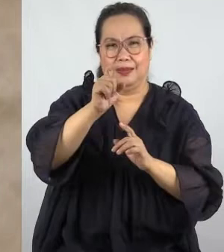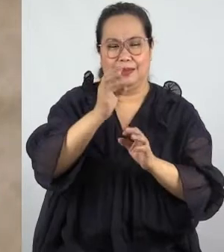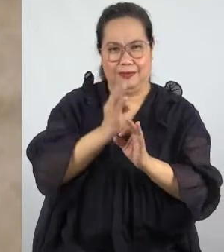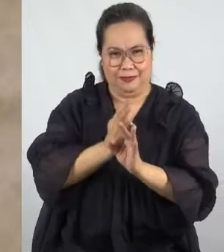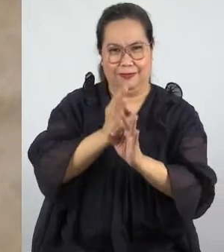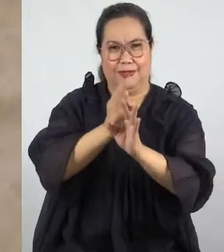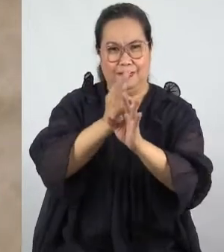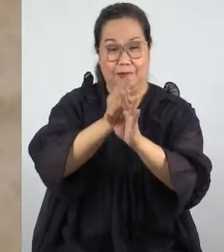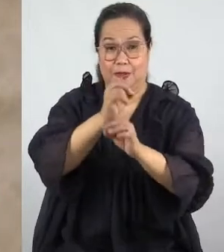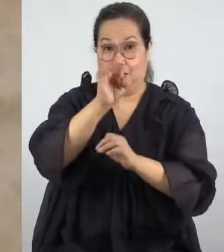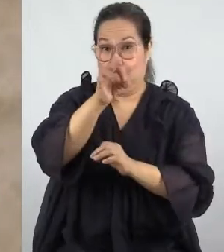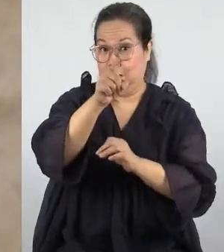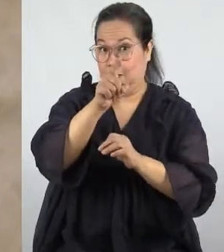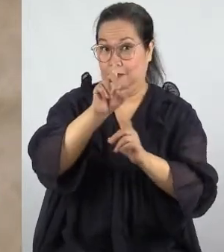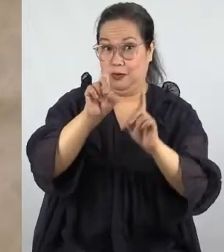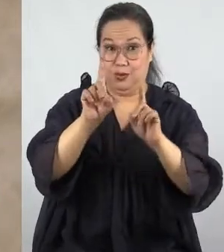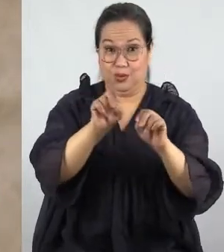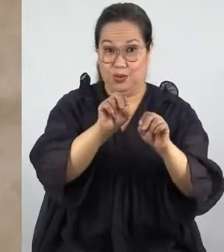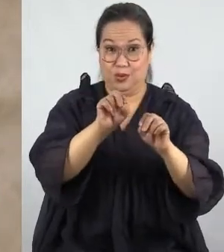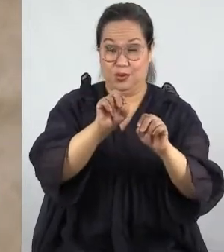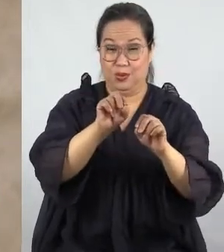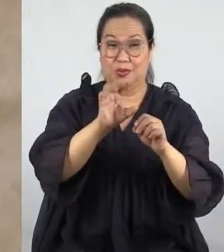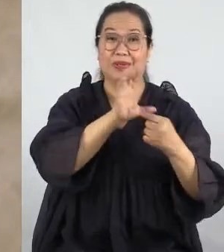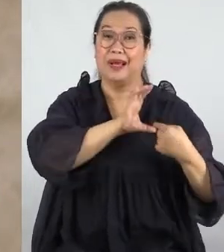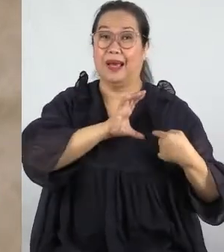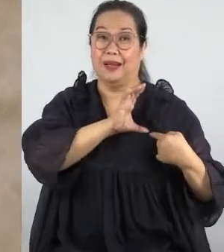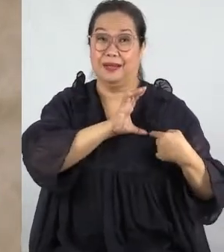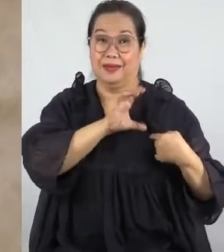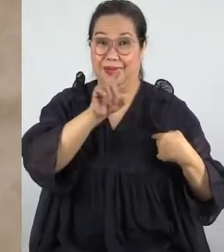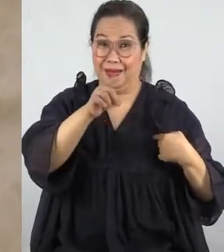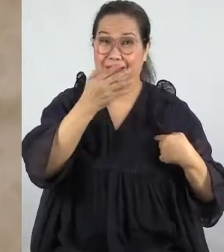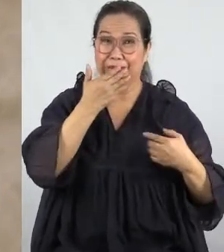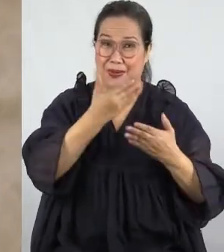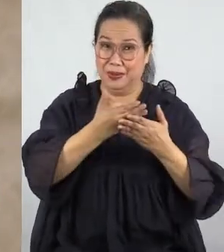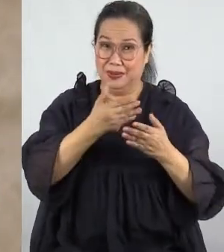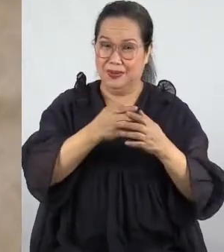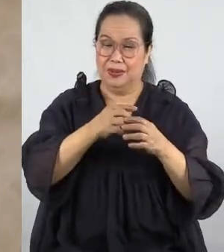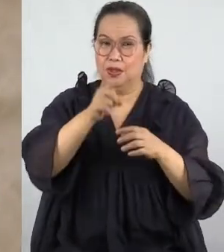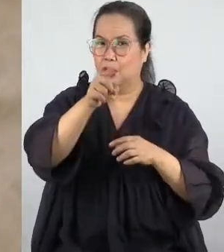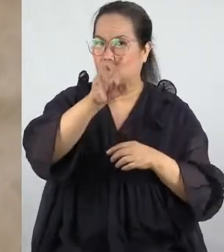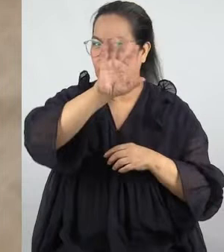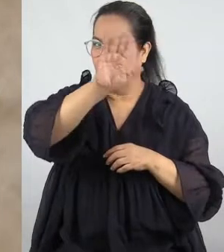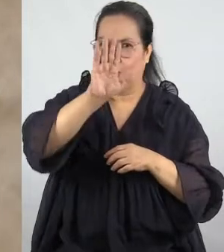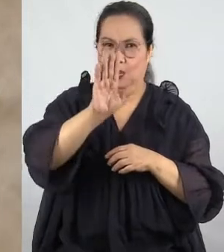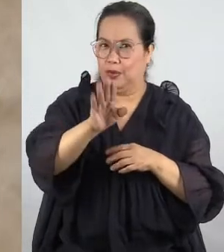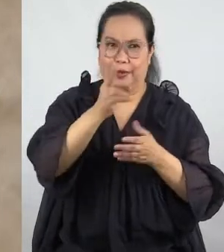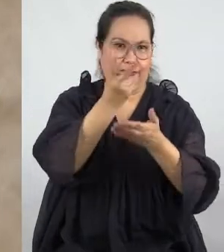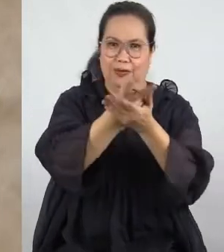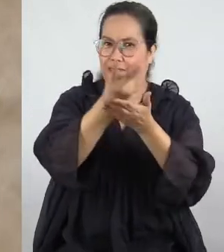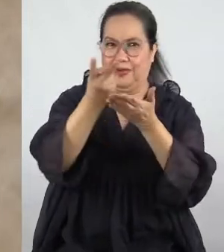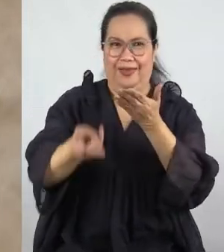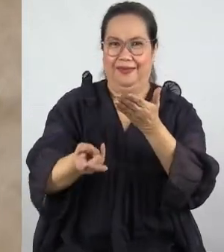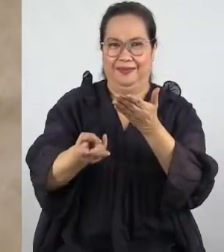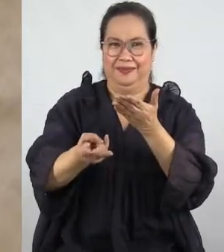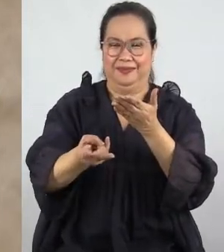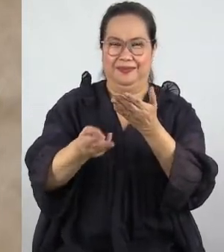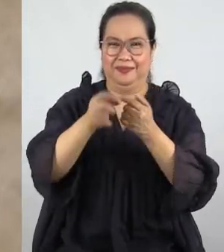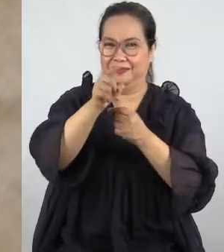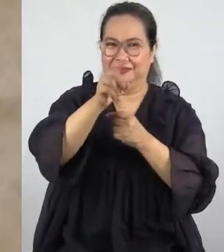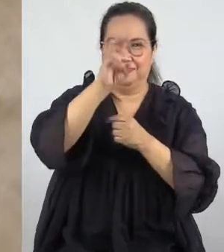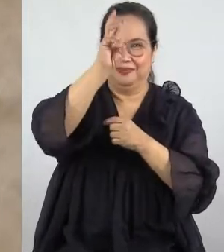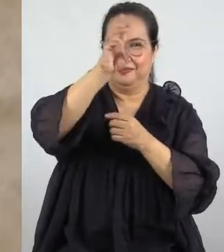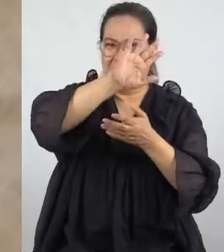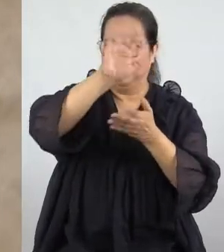For if you practice these qualities, you will never fail. Hindi kayo mawawala